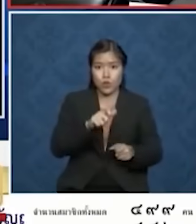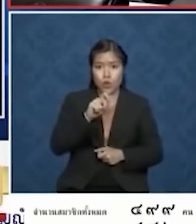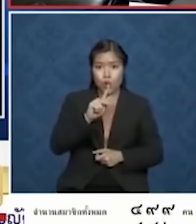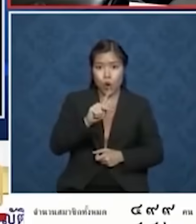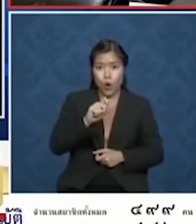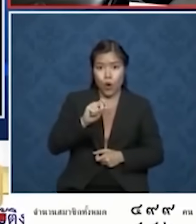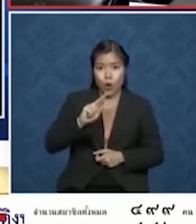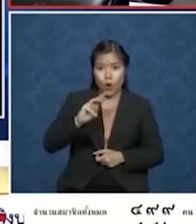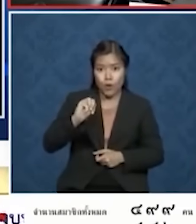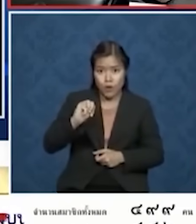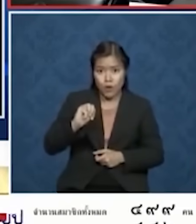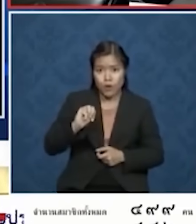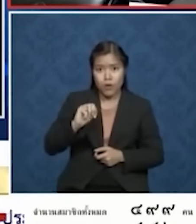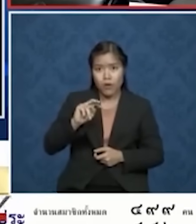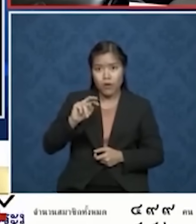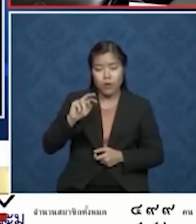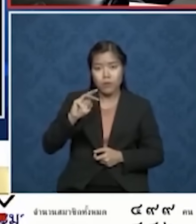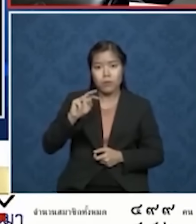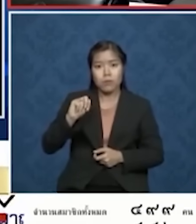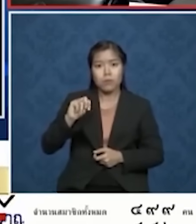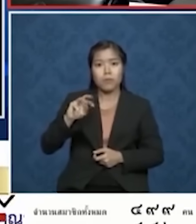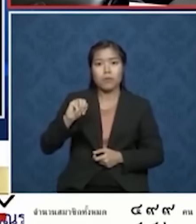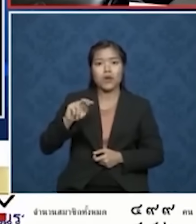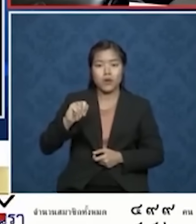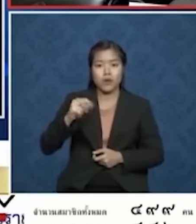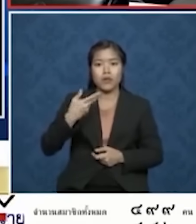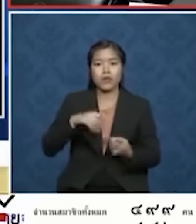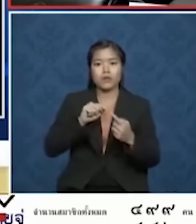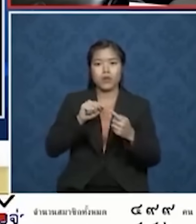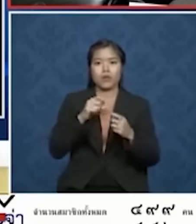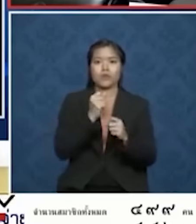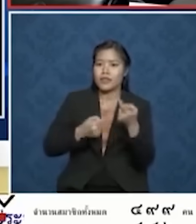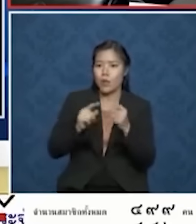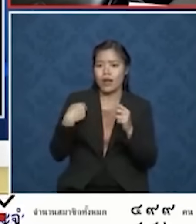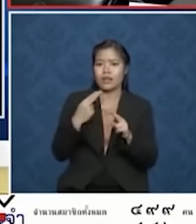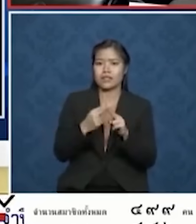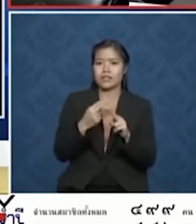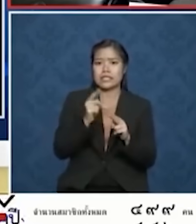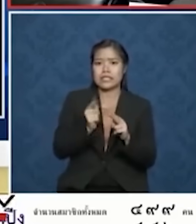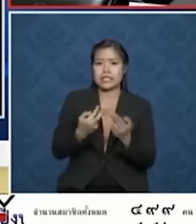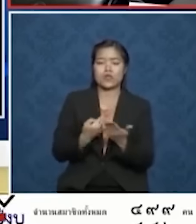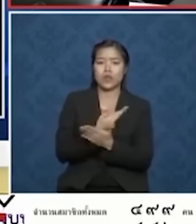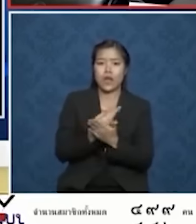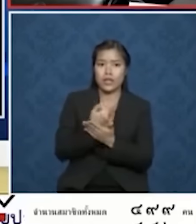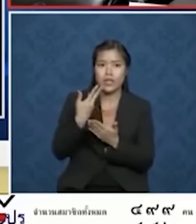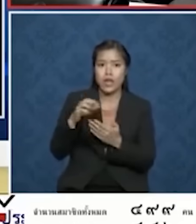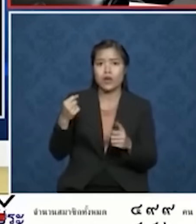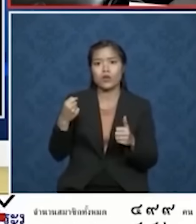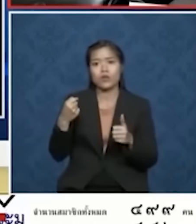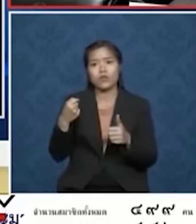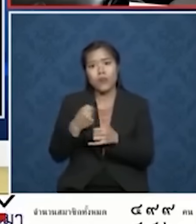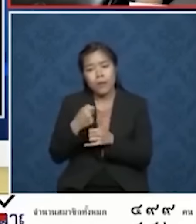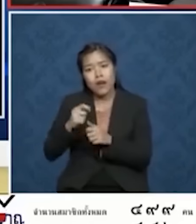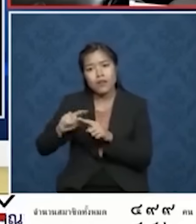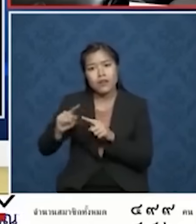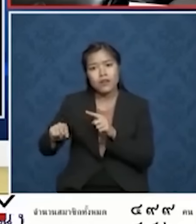งิน 3,535 ล้านบาทที่อาจเกี่ยวข้องกับบุคลากรผีที่มีชื่อปฏิบัติงานในพื้นที่ภาคใต้แต่ไม่ได้